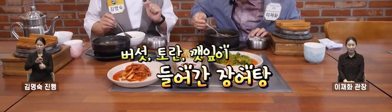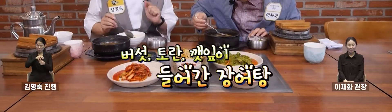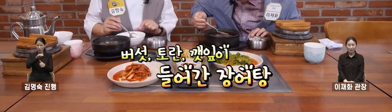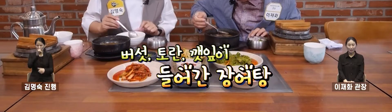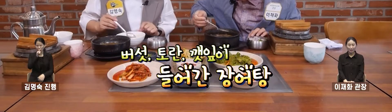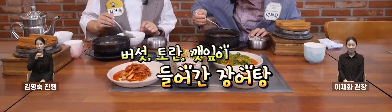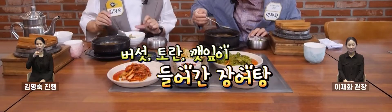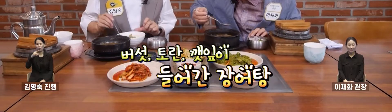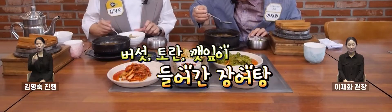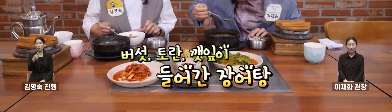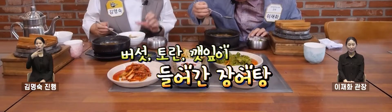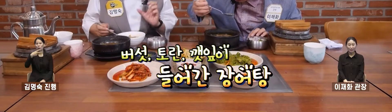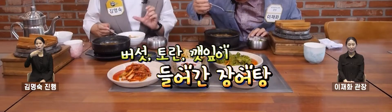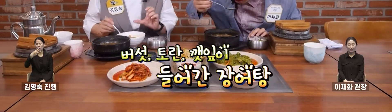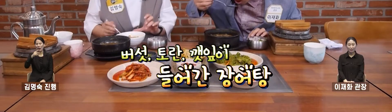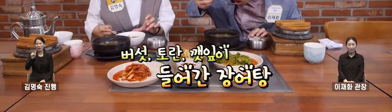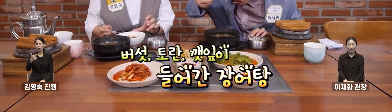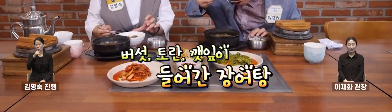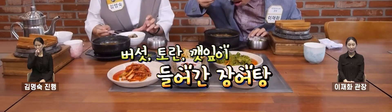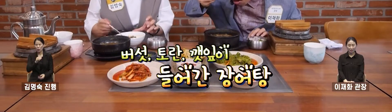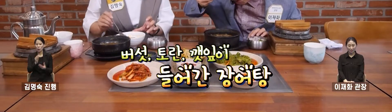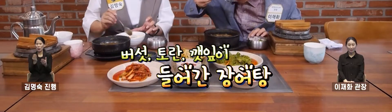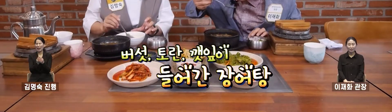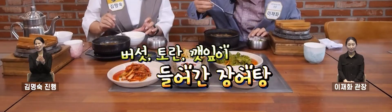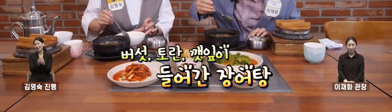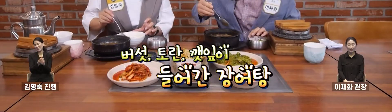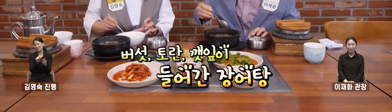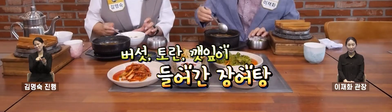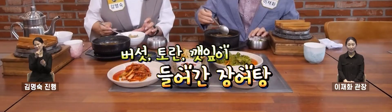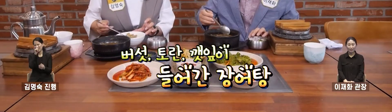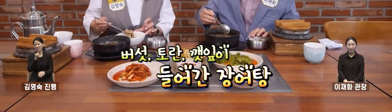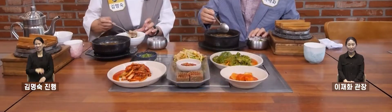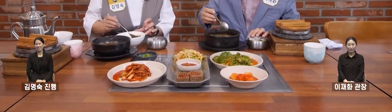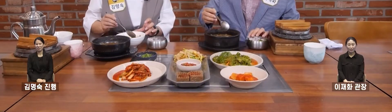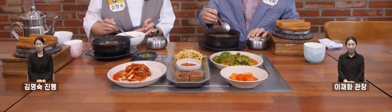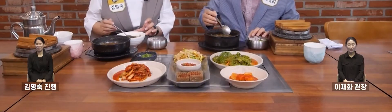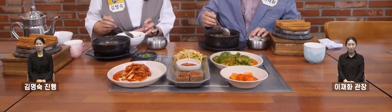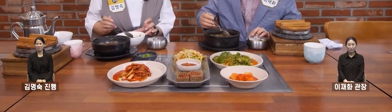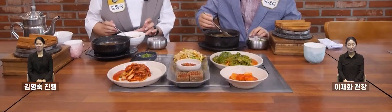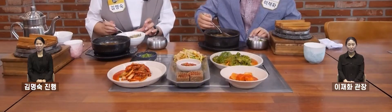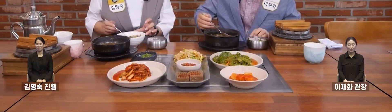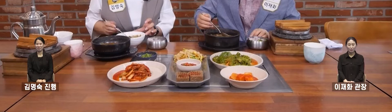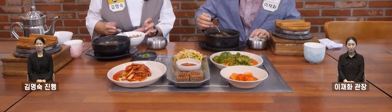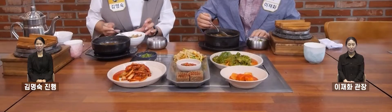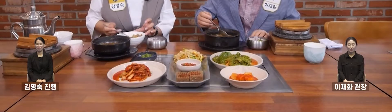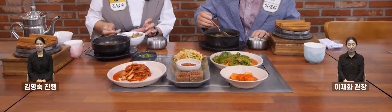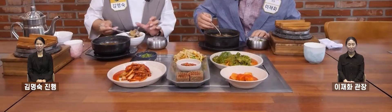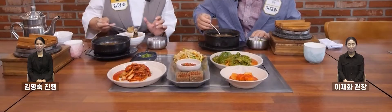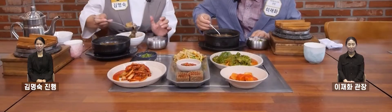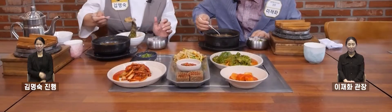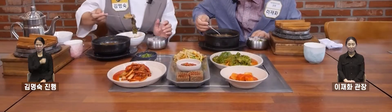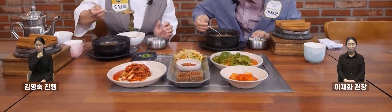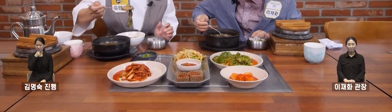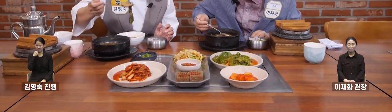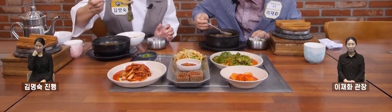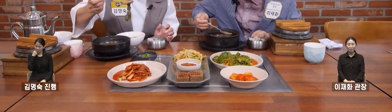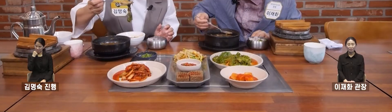버섯도 들어가고 토란도 들어가고 깻잎이 들어가 있어요. 이 맛은 어떨지.